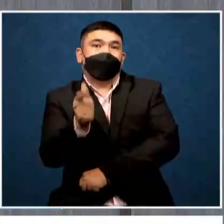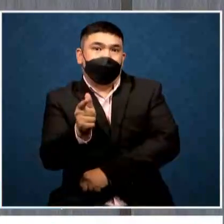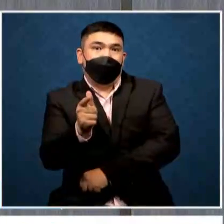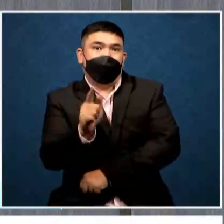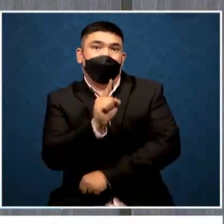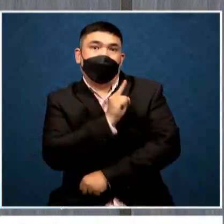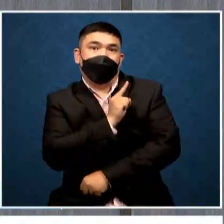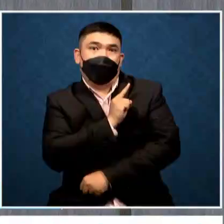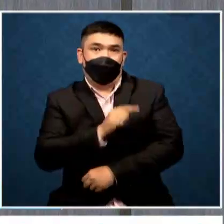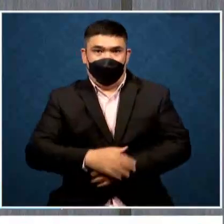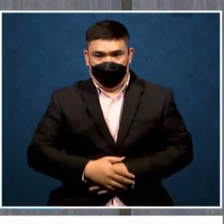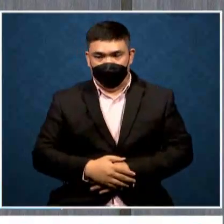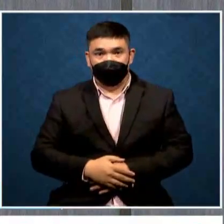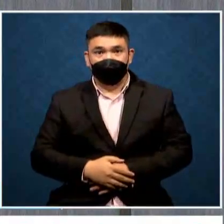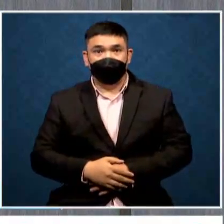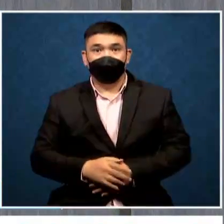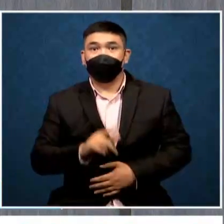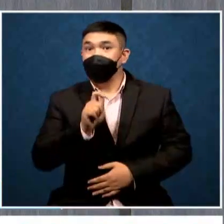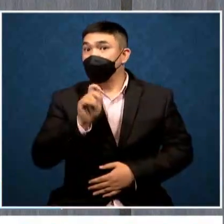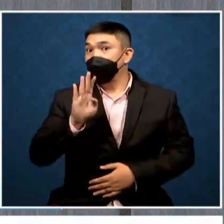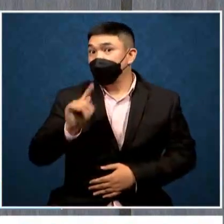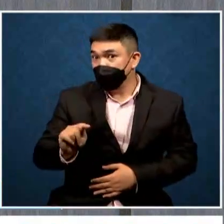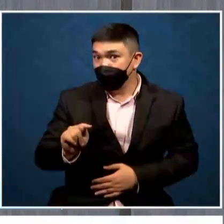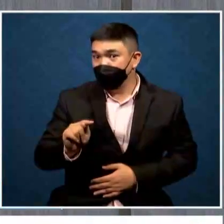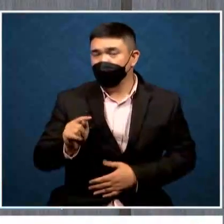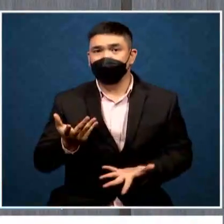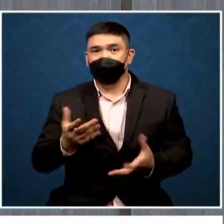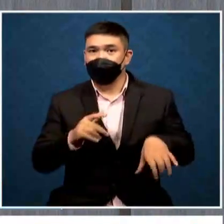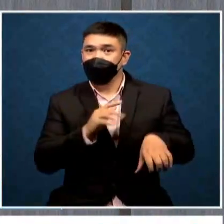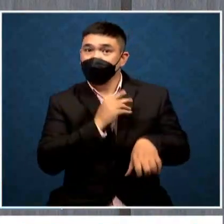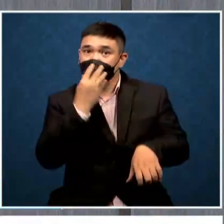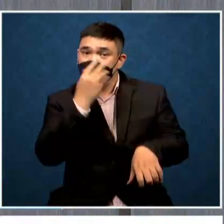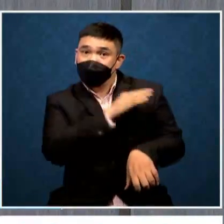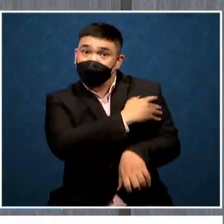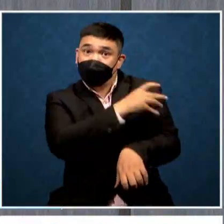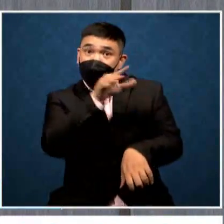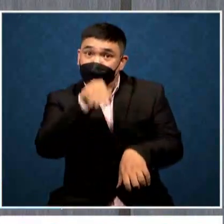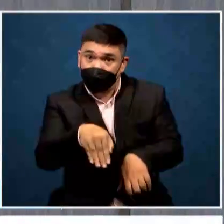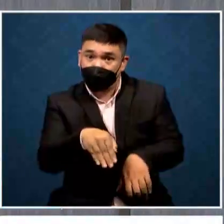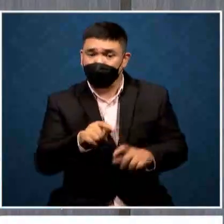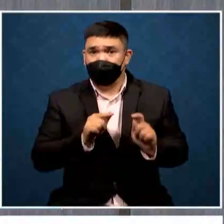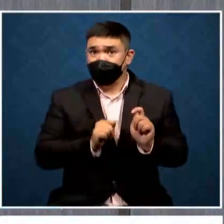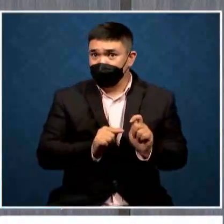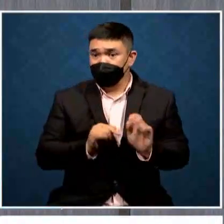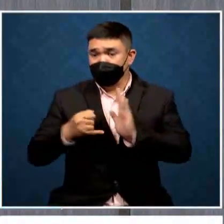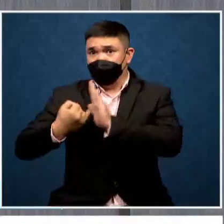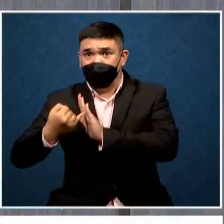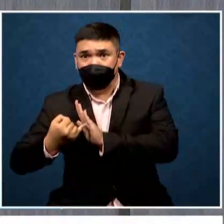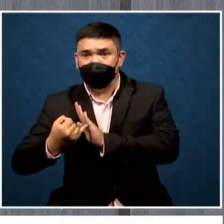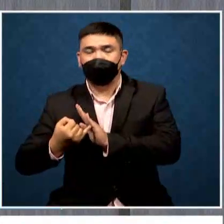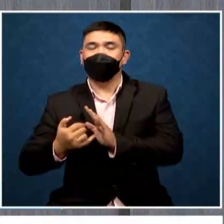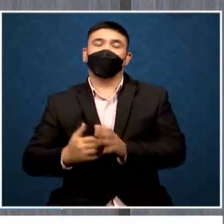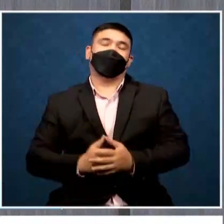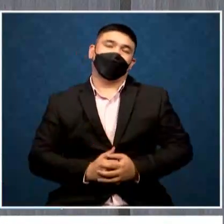นไม่ว่าจะเป็นอบต.ไม่ว่าจะเป็นเทศบาลไม่ว่าจะเป็นอำเภอไม่ว่าจะเป็นจังหวัด